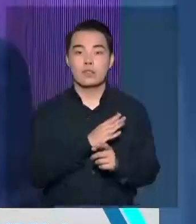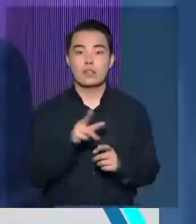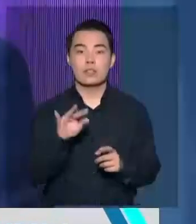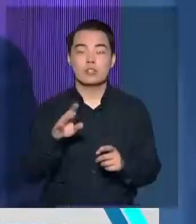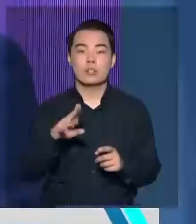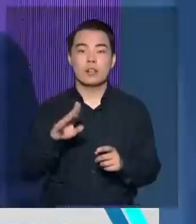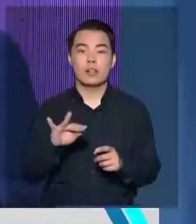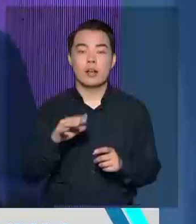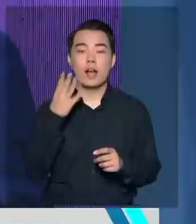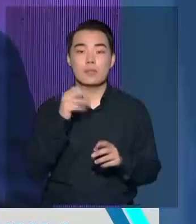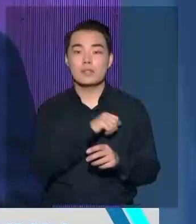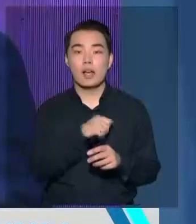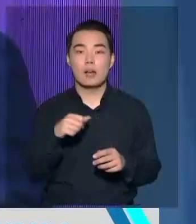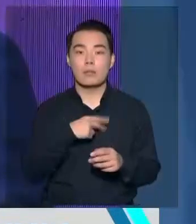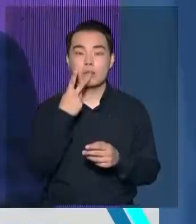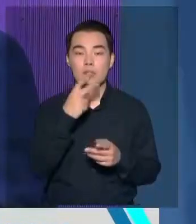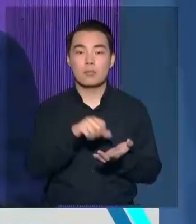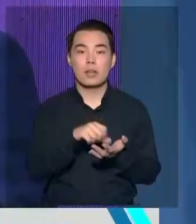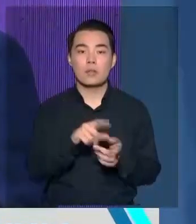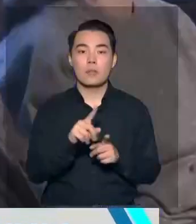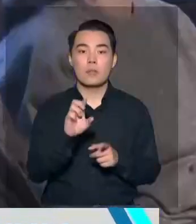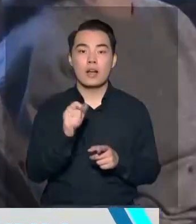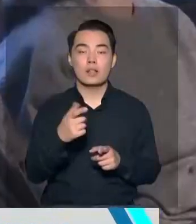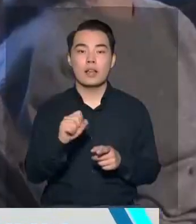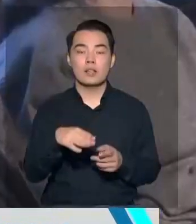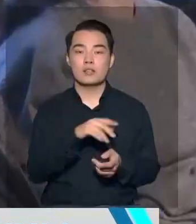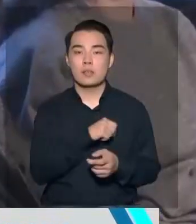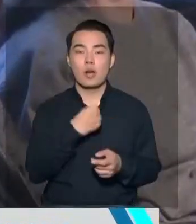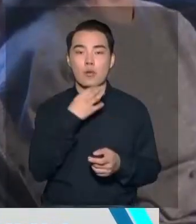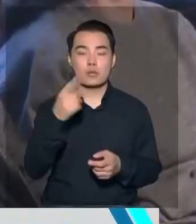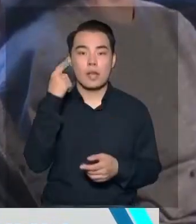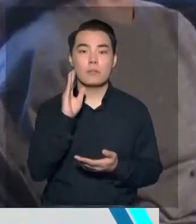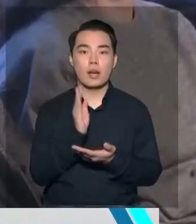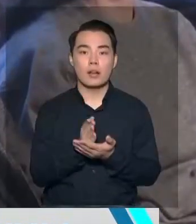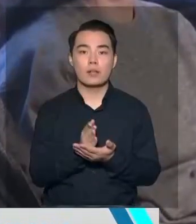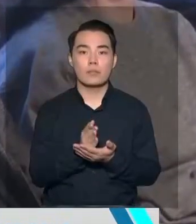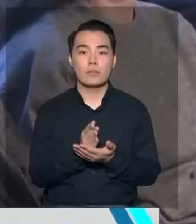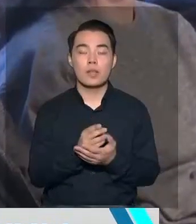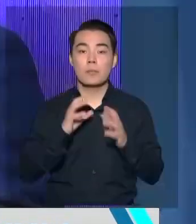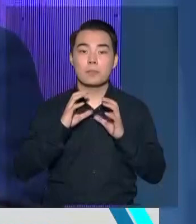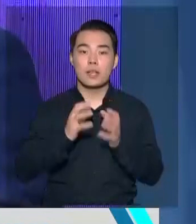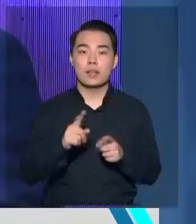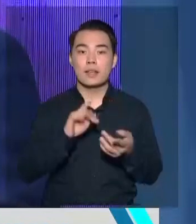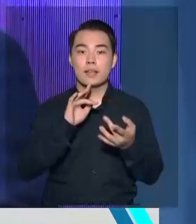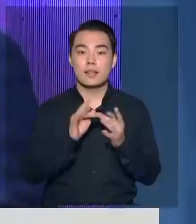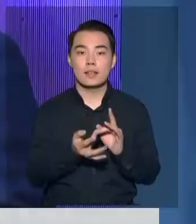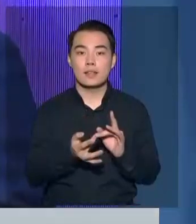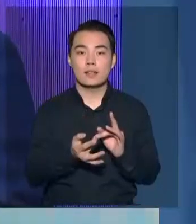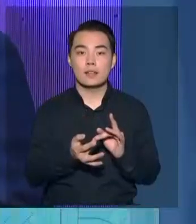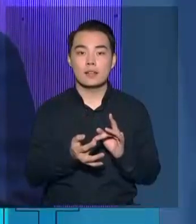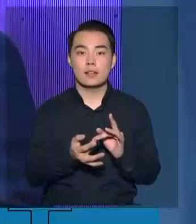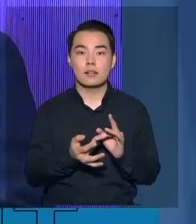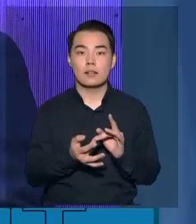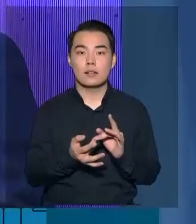дәуірдің дәурені жүрмесе жөн болмайтын Бағдат Мусин де жақсы білет. Әлемде цифрлық сала көзді